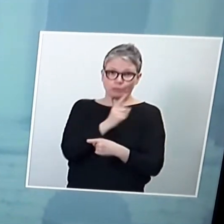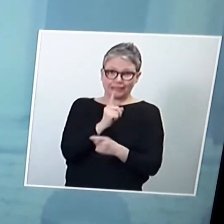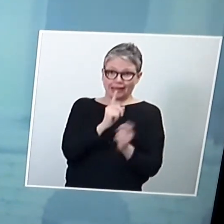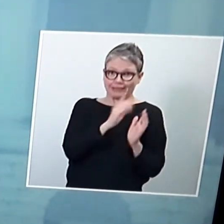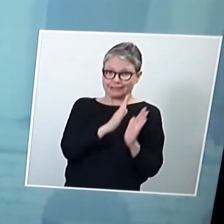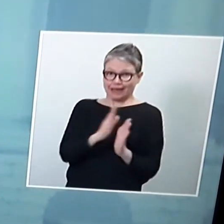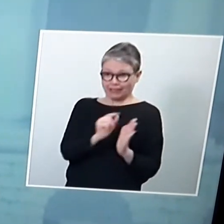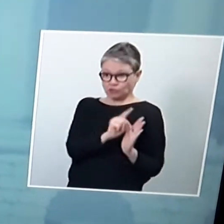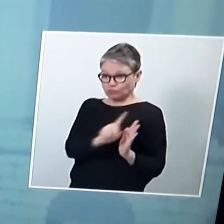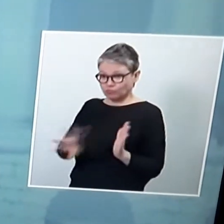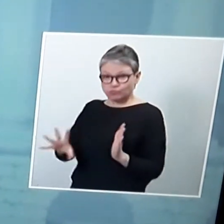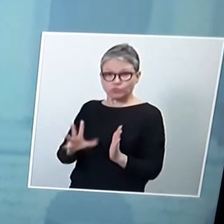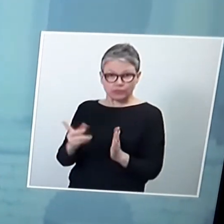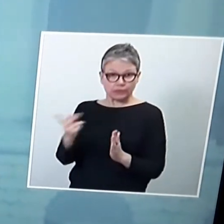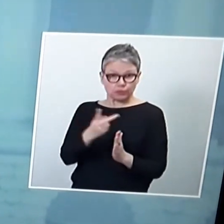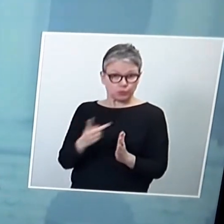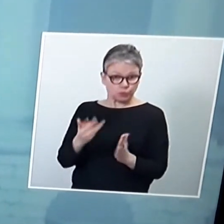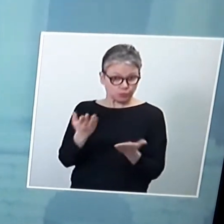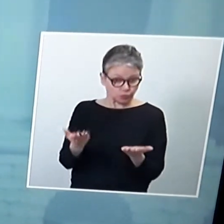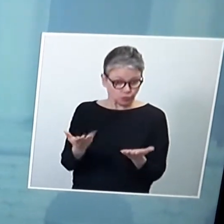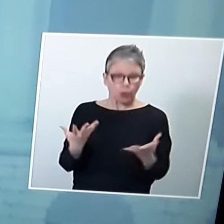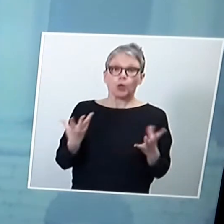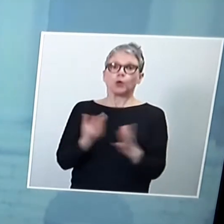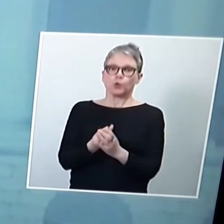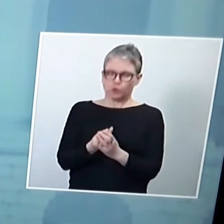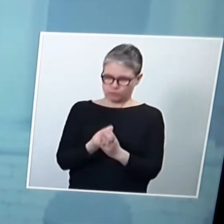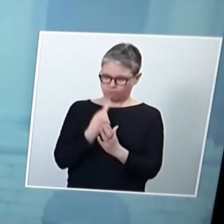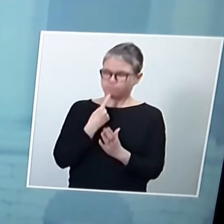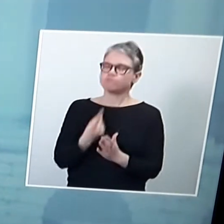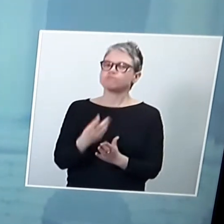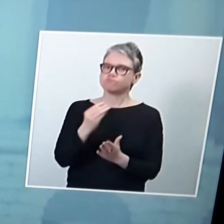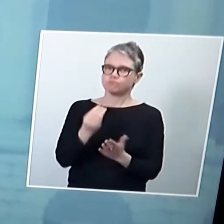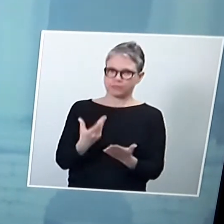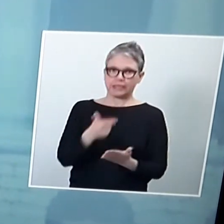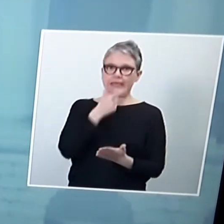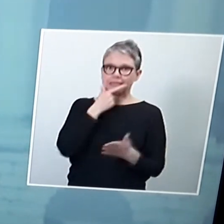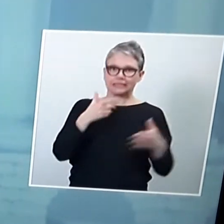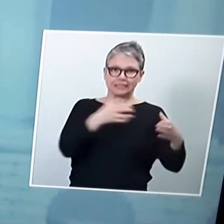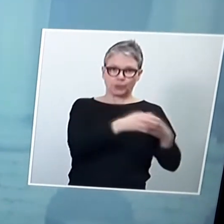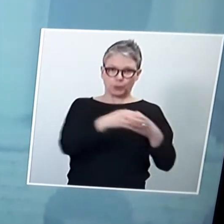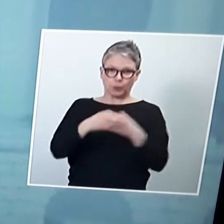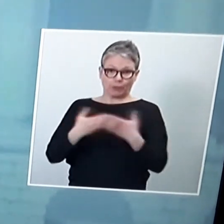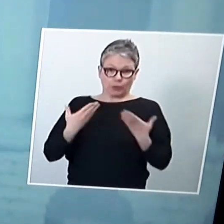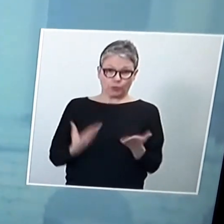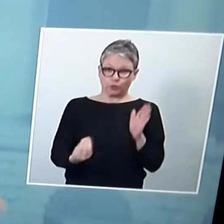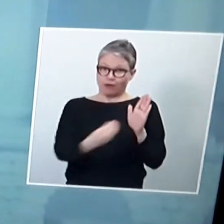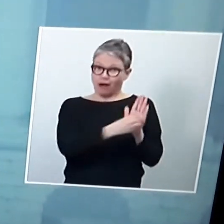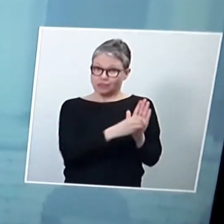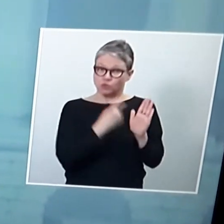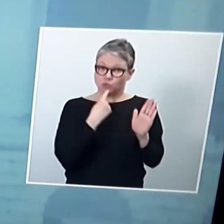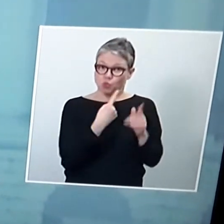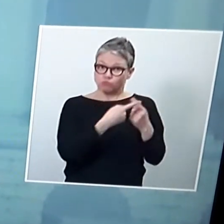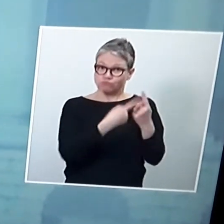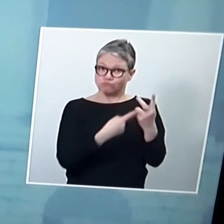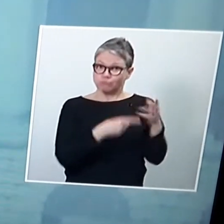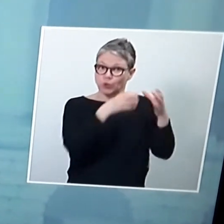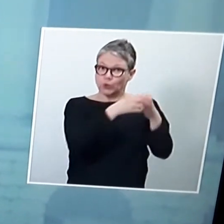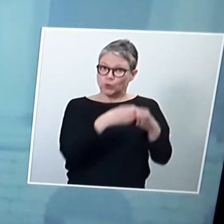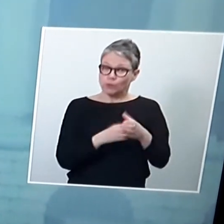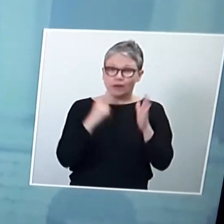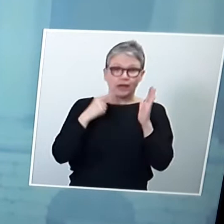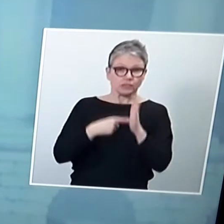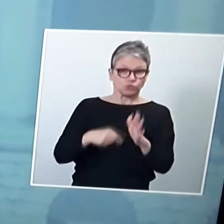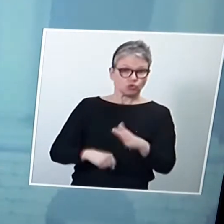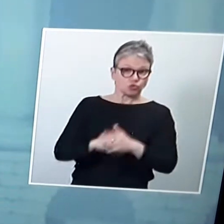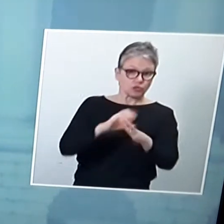rokotusjärjestyskysymyksestä ja yhdessä olemme todenneet sen, että riskiryhmät ja ne nykyisessä asetuksessa olevat ryhmät, esimerkiksi sosiaali- ja terveydenhuollon